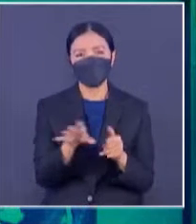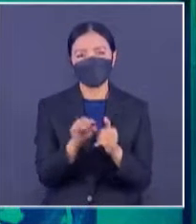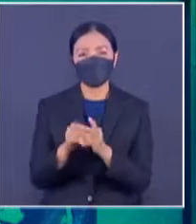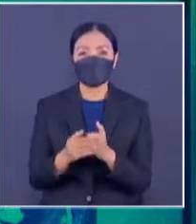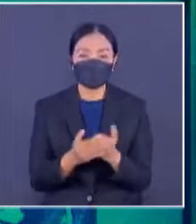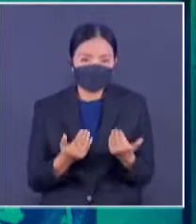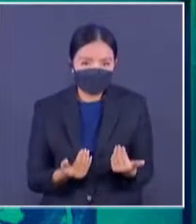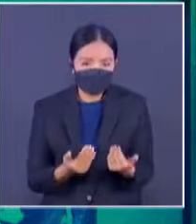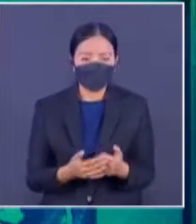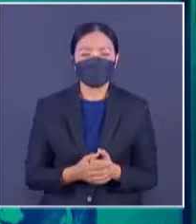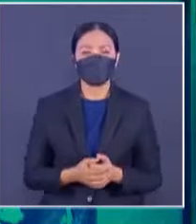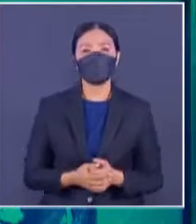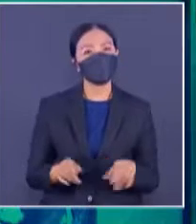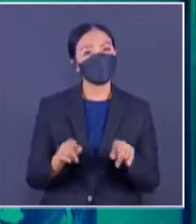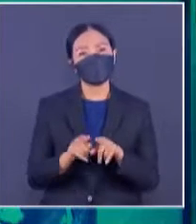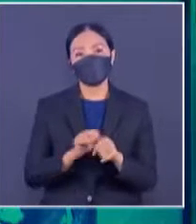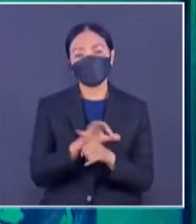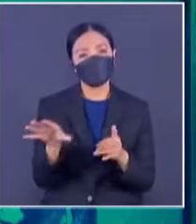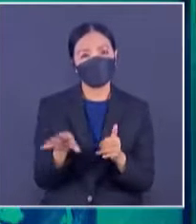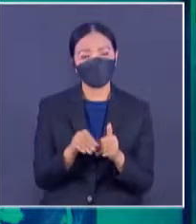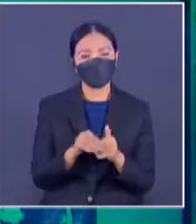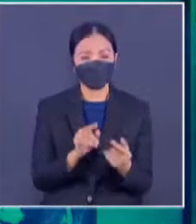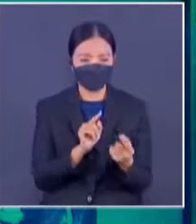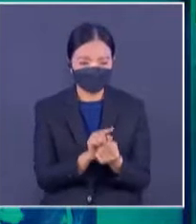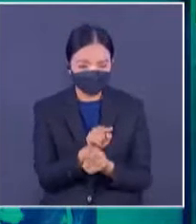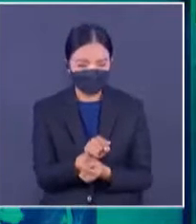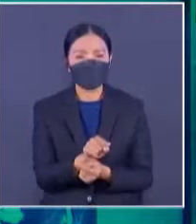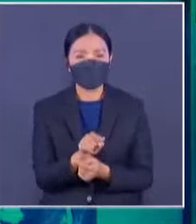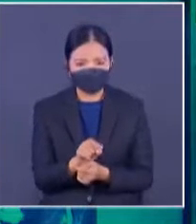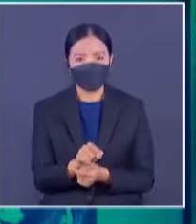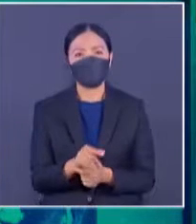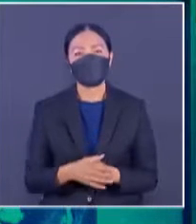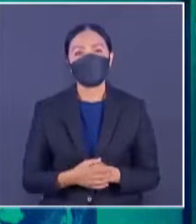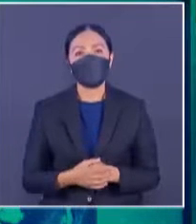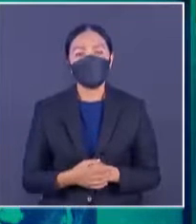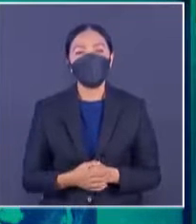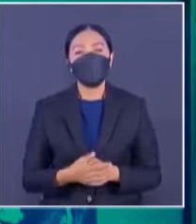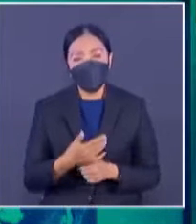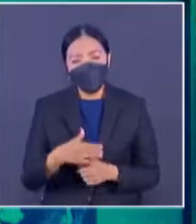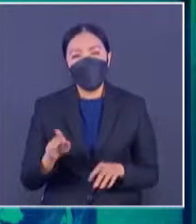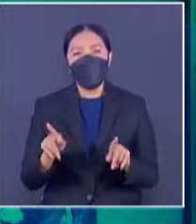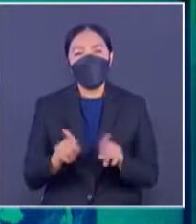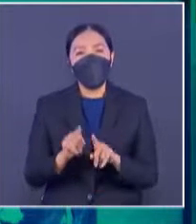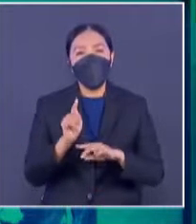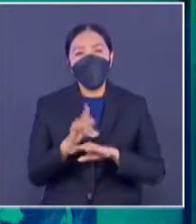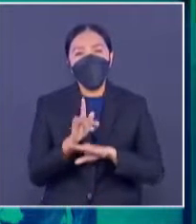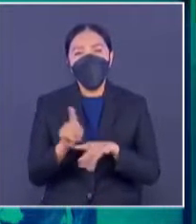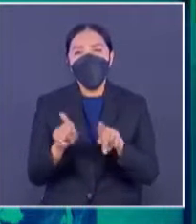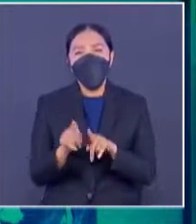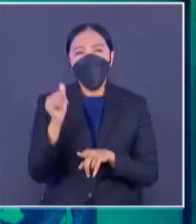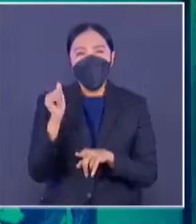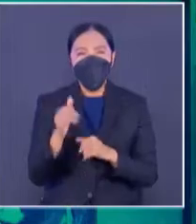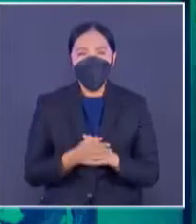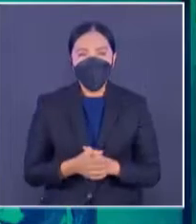วันนี้เองก็ยังคงมีอยู่นะครับพอตรวจพบตรวจเจอแล้วก็ต้องปรับครับจากออนไซต์ก็กลับไปเรียนแบบออนไลน์เหมือนเดิมนะ